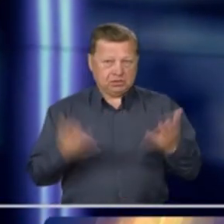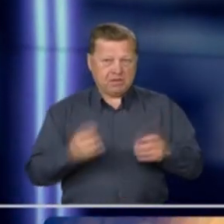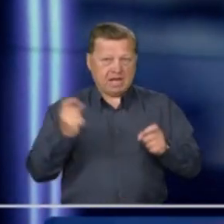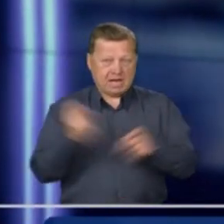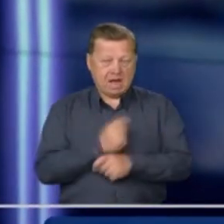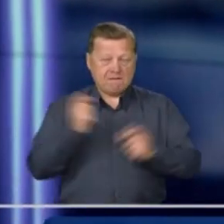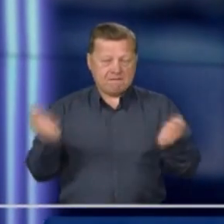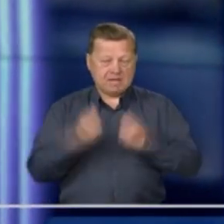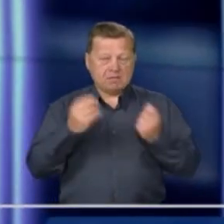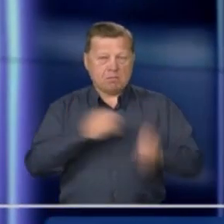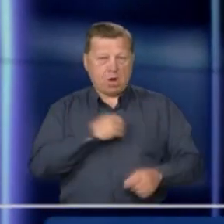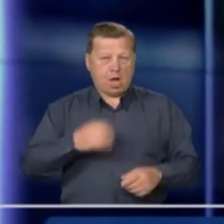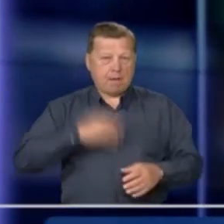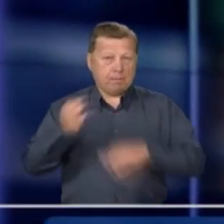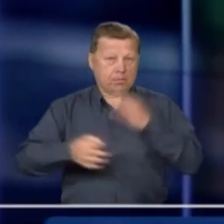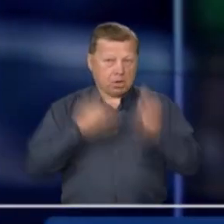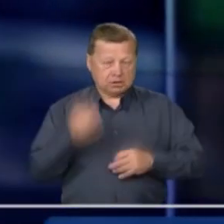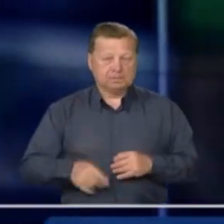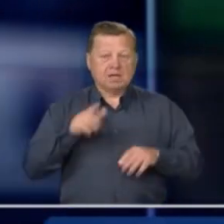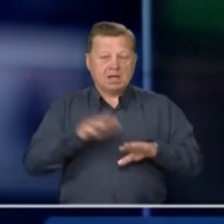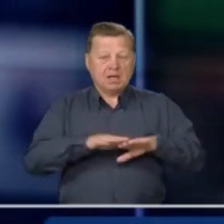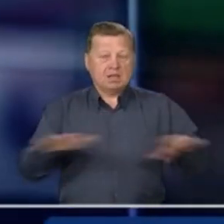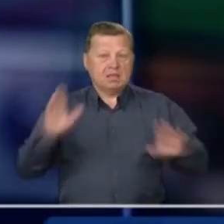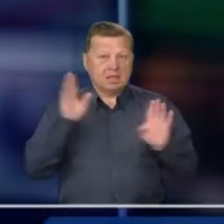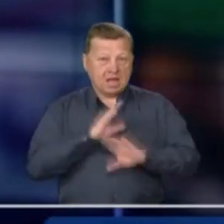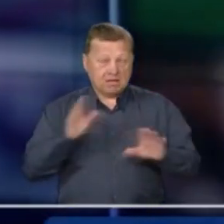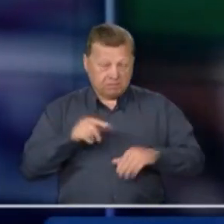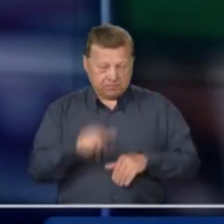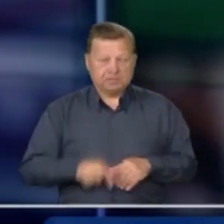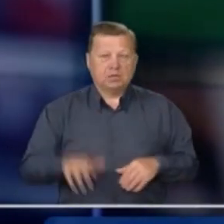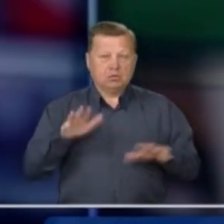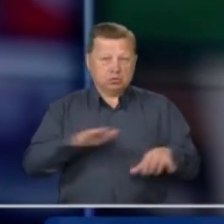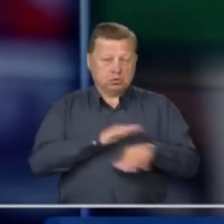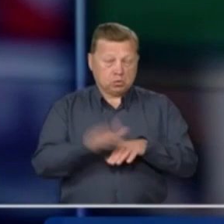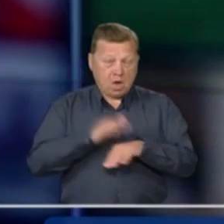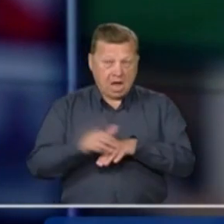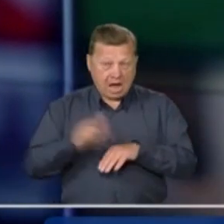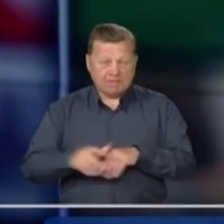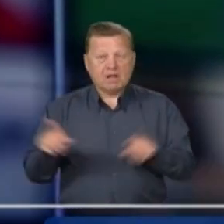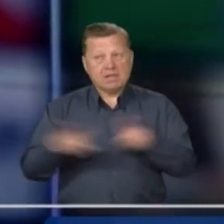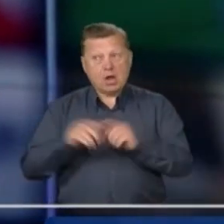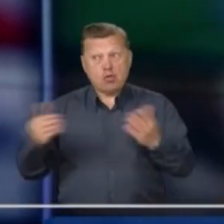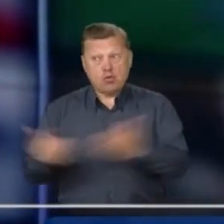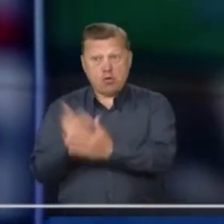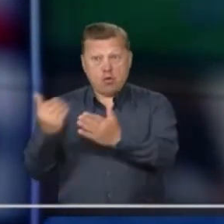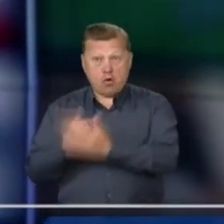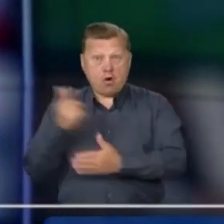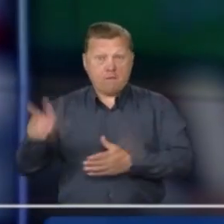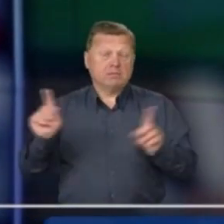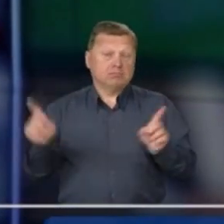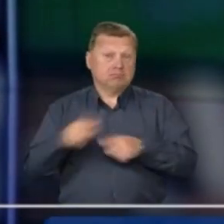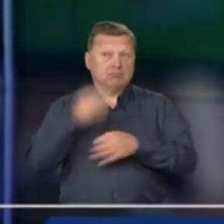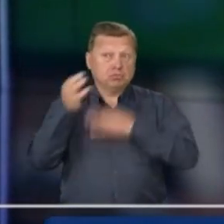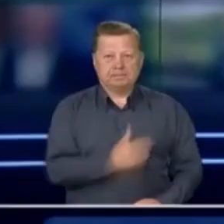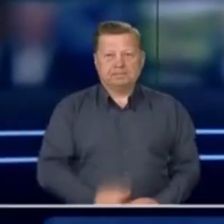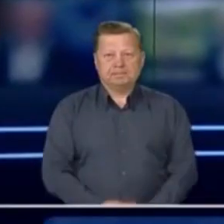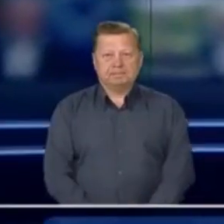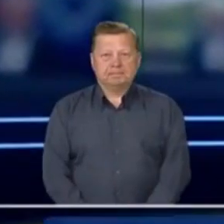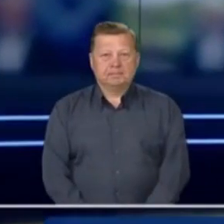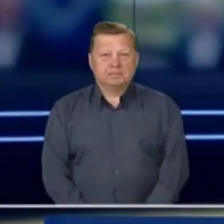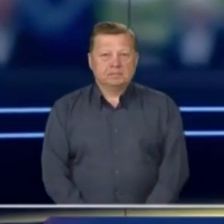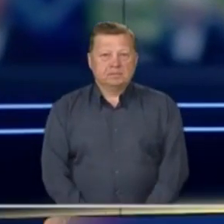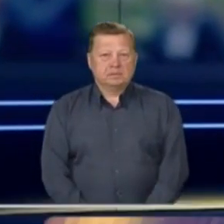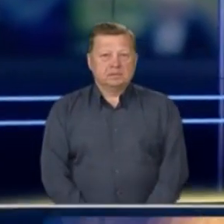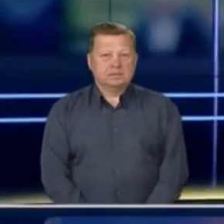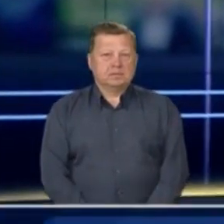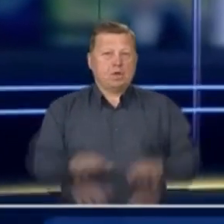Festiwal Polskiej Piosenki. W amfiteatrze nie brak zarówno gwiazd, jak i młodych muzyków, którym marzy się wielka kariera. Na